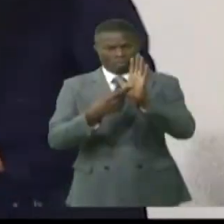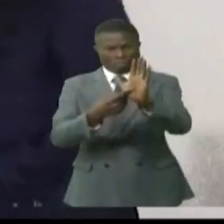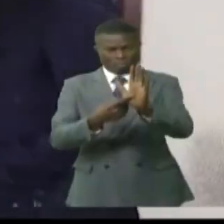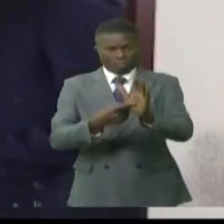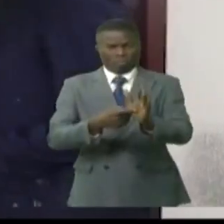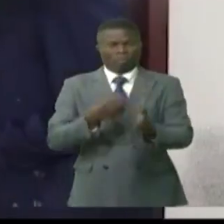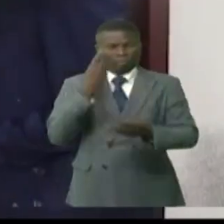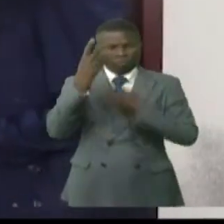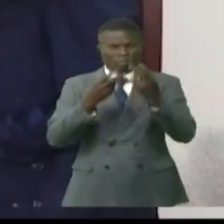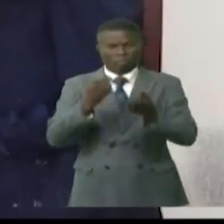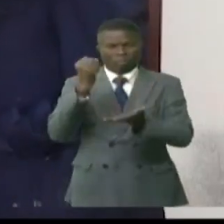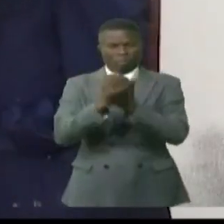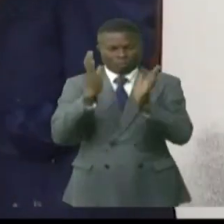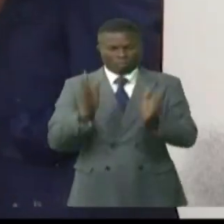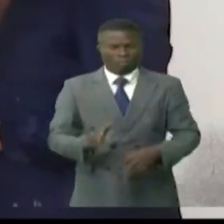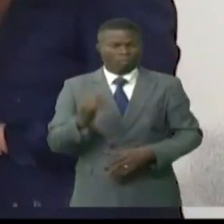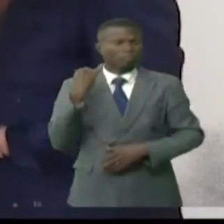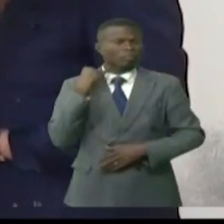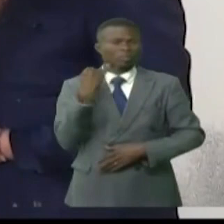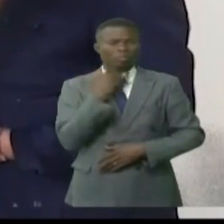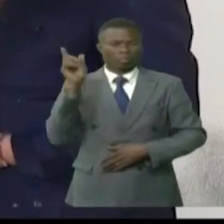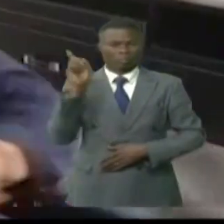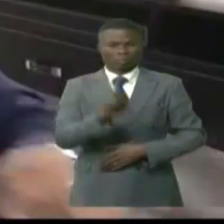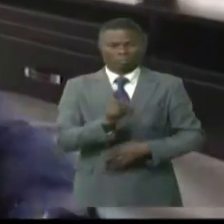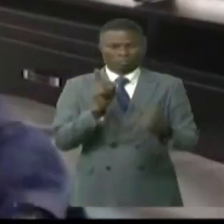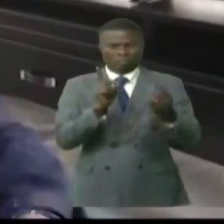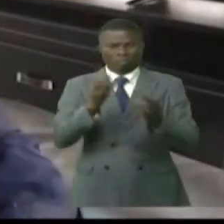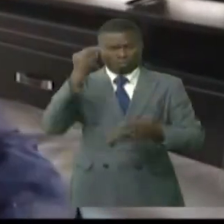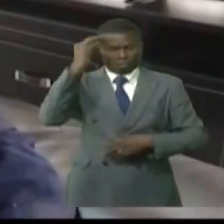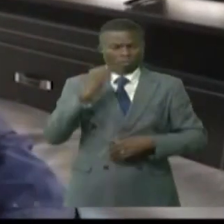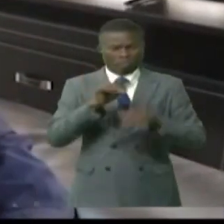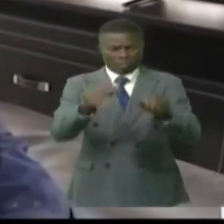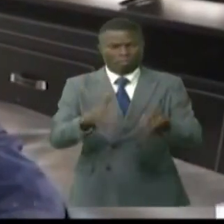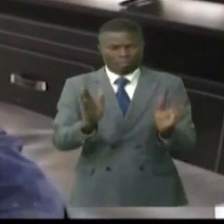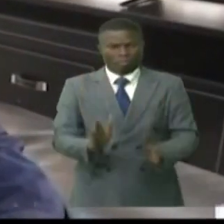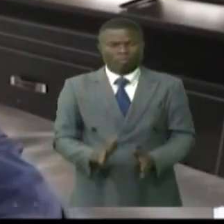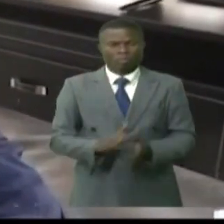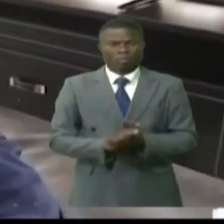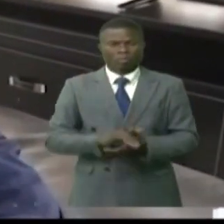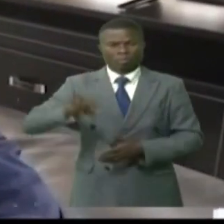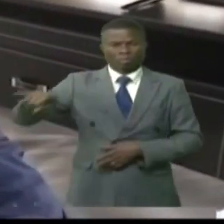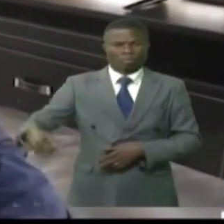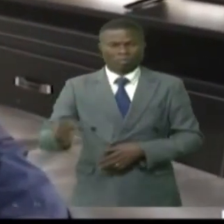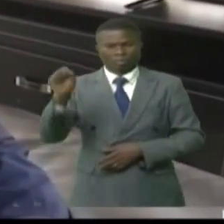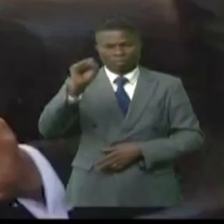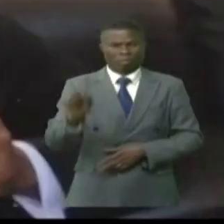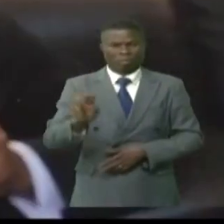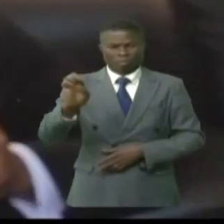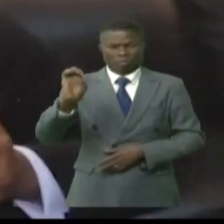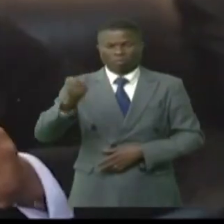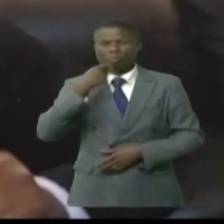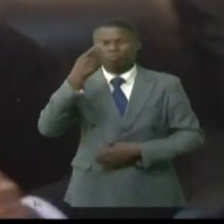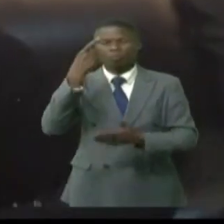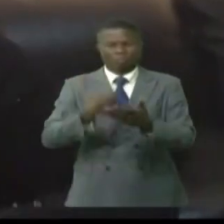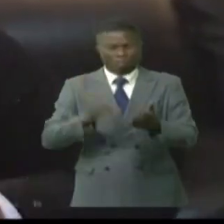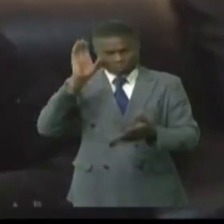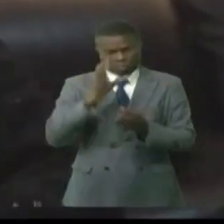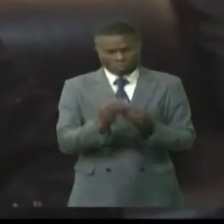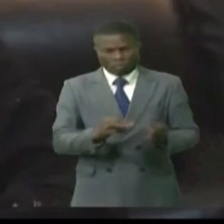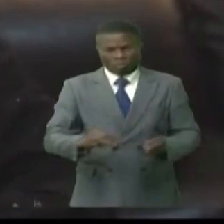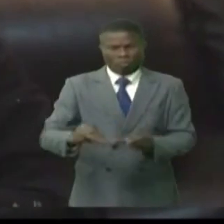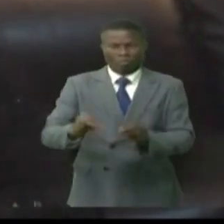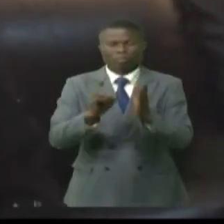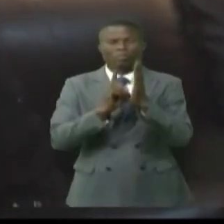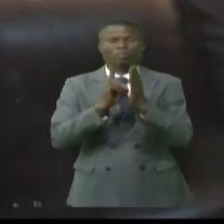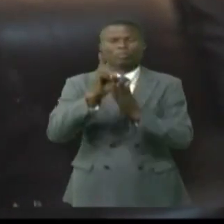de l'ambassadeur d'Israël auprès du ministre de l'Agriculture, Maître José Mpanda. Question d'échanger sur des voies et moyens de